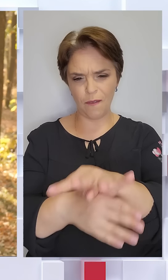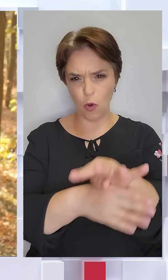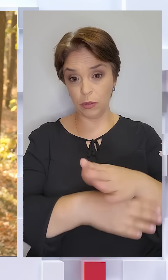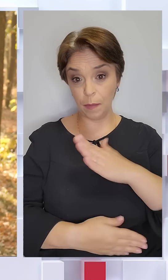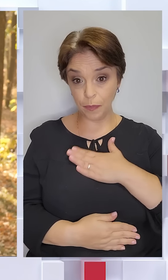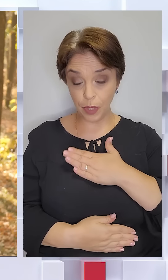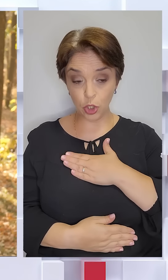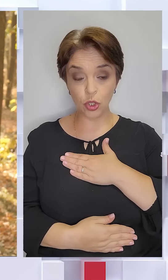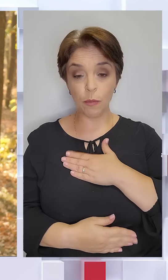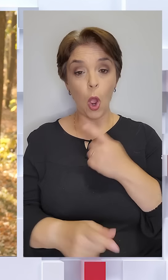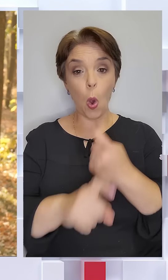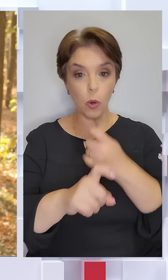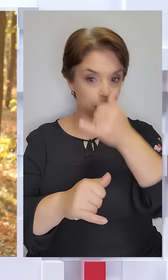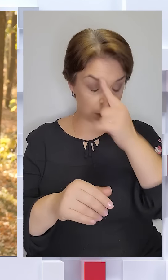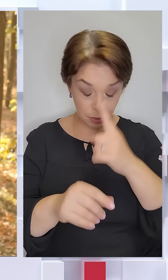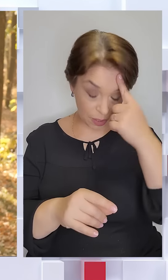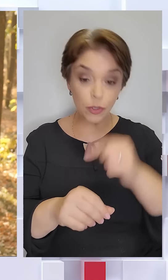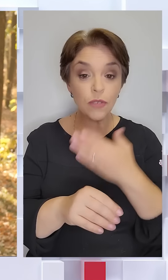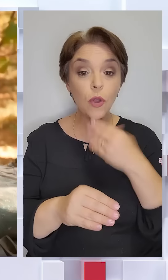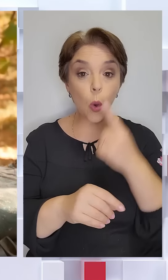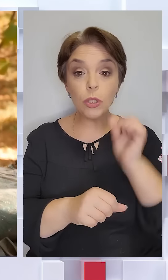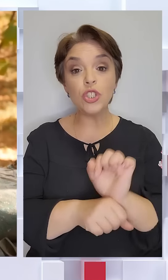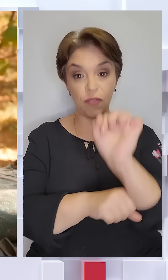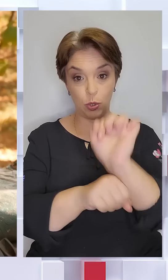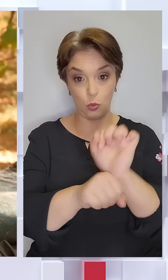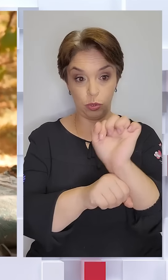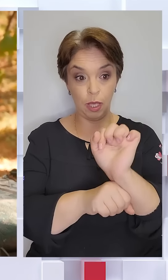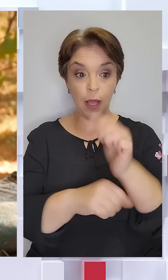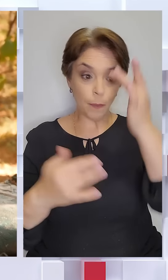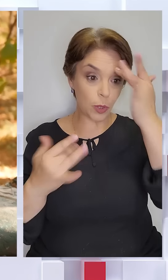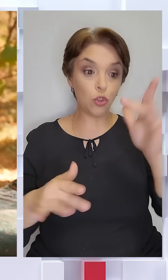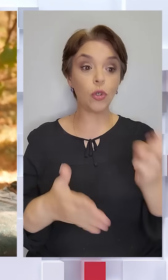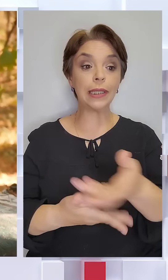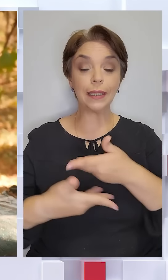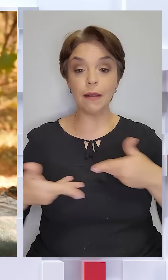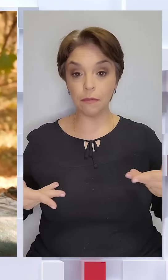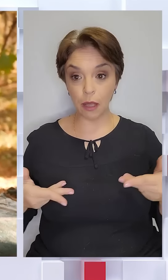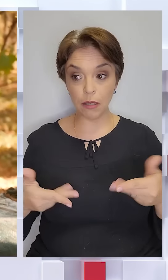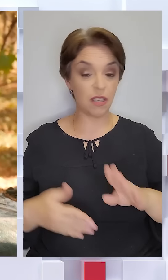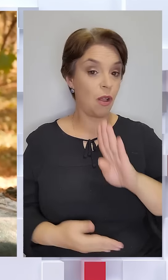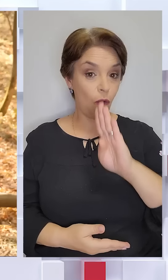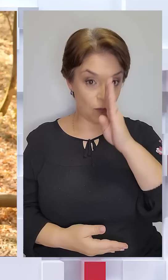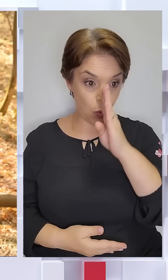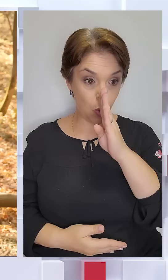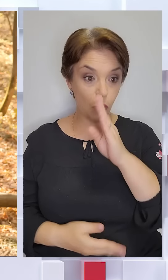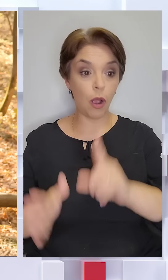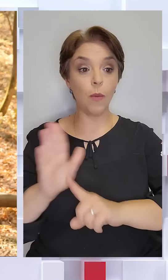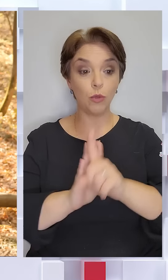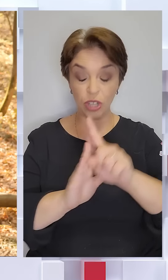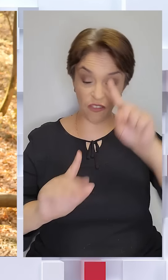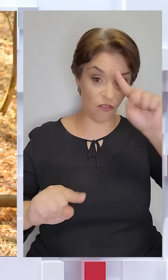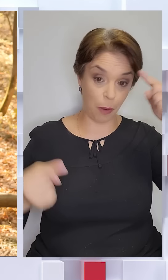вогнем орки не могли висунути навіть свої обличчя. Неочікувано для нас ворог почав